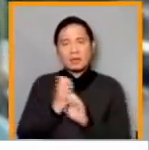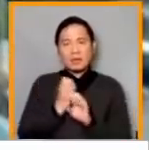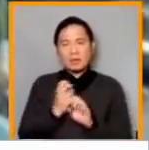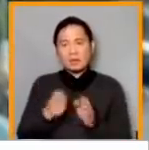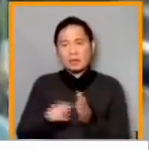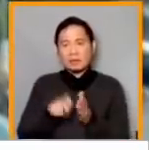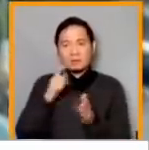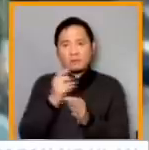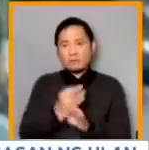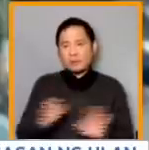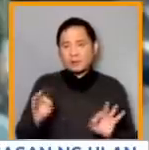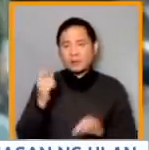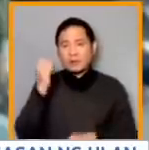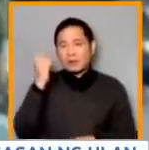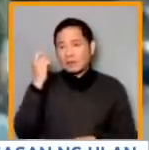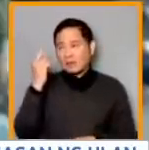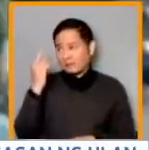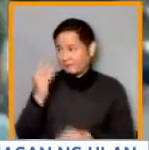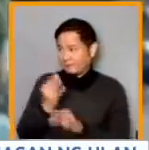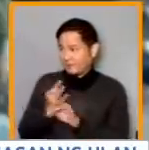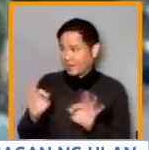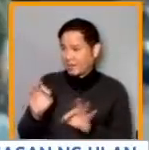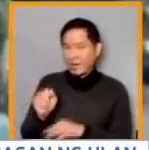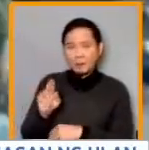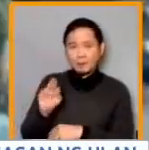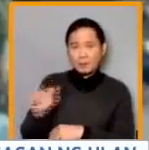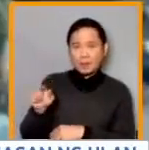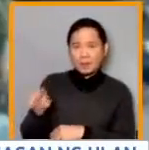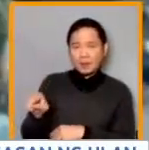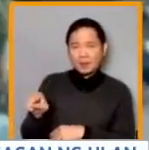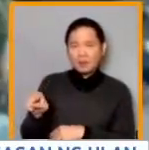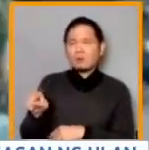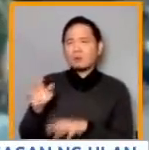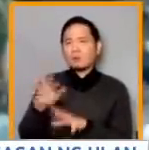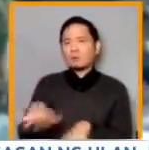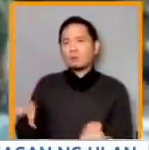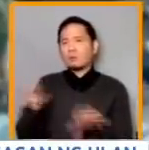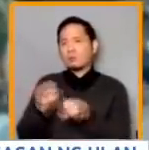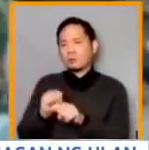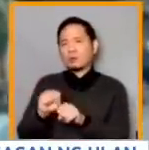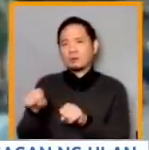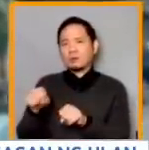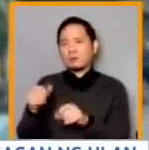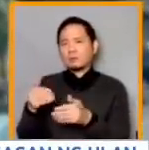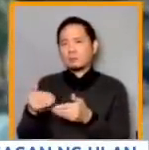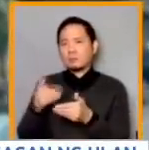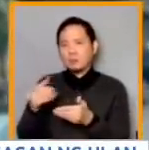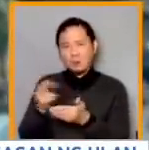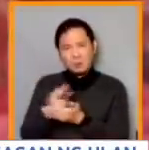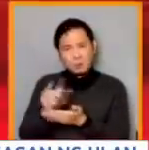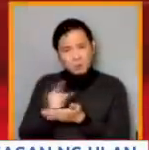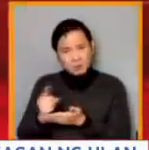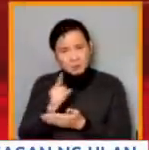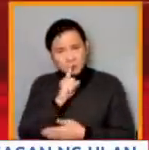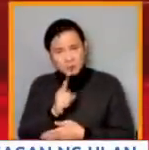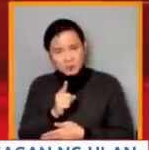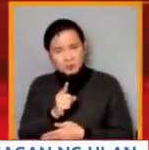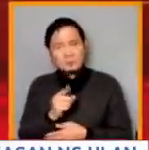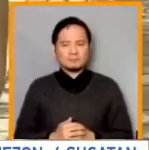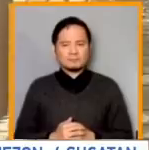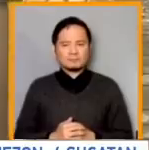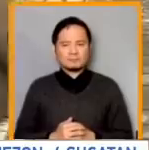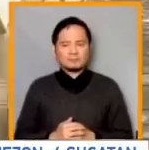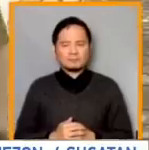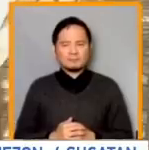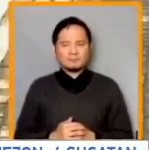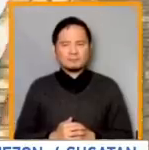ang inaasahang libreng sakay ngayong Abril, baka pagtapos pa ng Holy Week ipatupad. Yan ang unang balita live ni Corinne Katibayan.